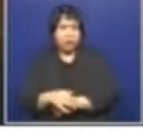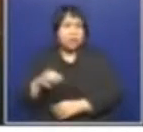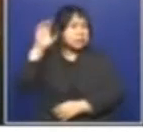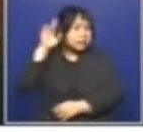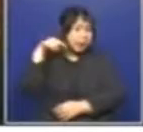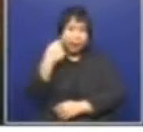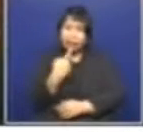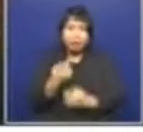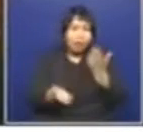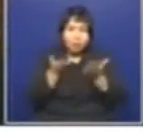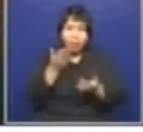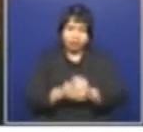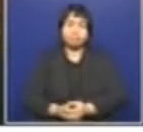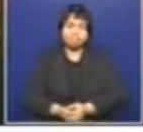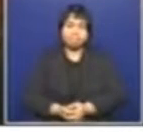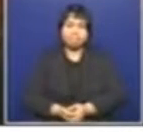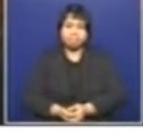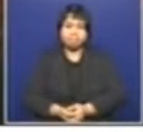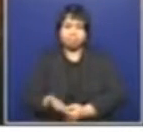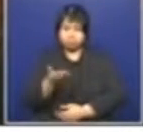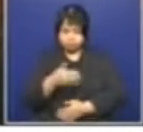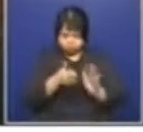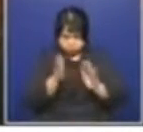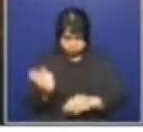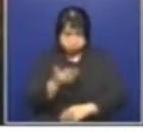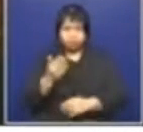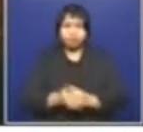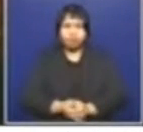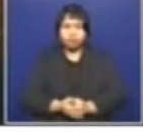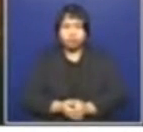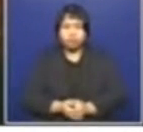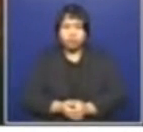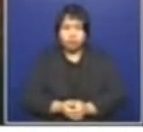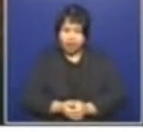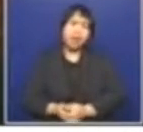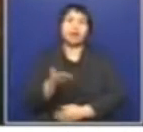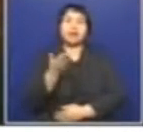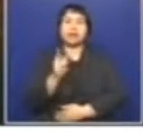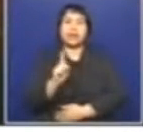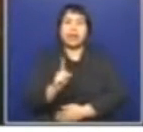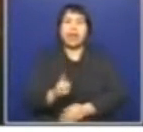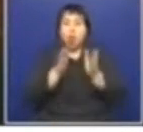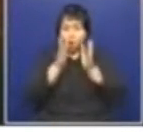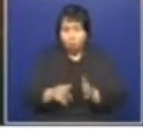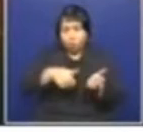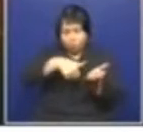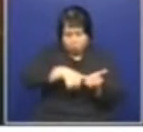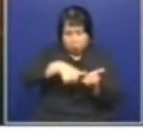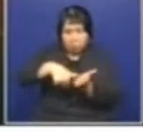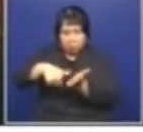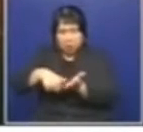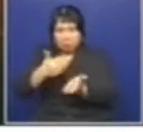ไปครับแผ่นต่อไปครับอันนี้ก็คือจำนวนลูกหนี้ NPL เดี๋ยวนี้เท่